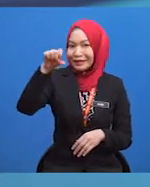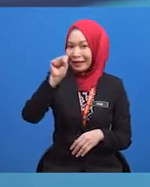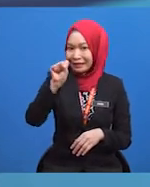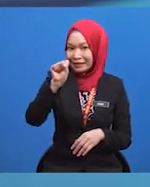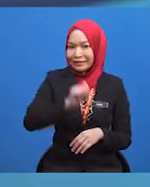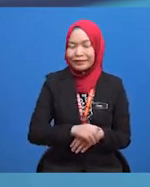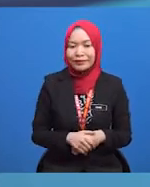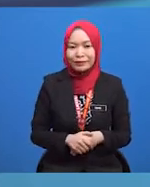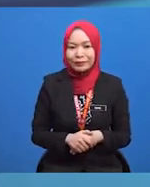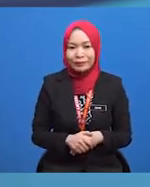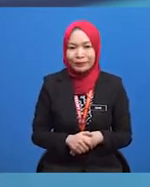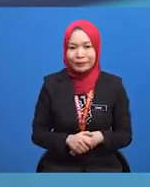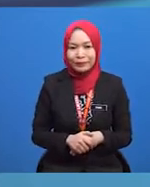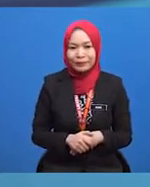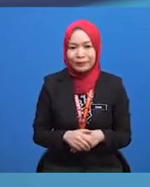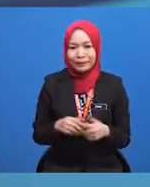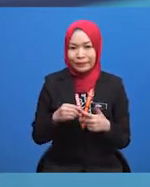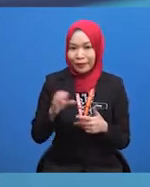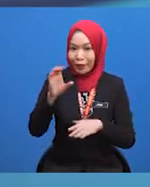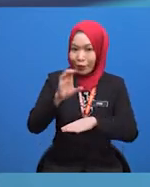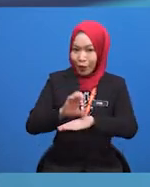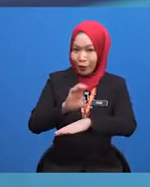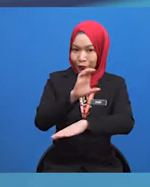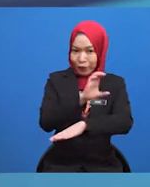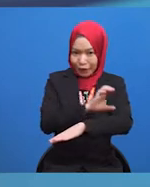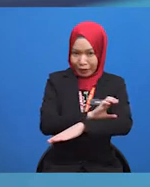Photoshop, set komputer,